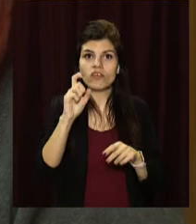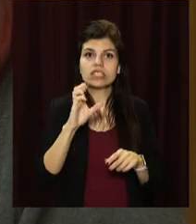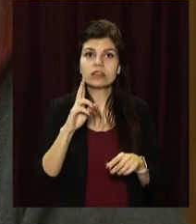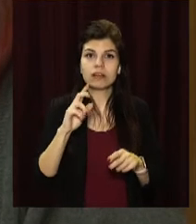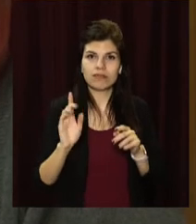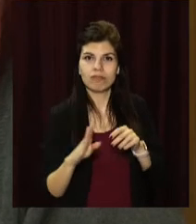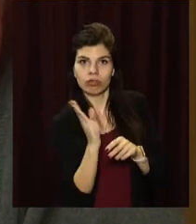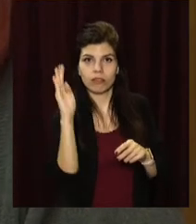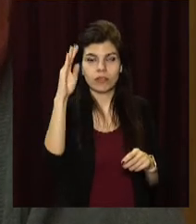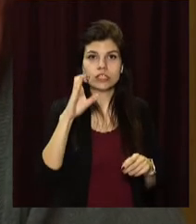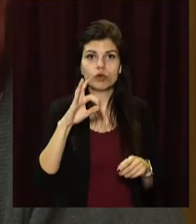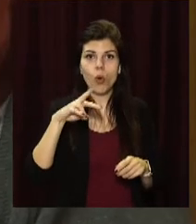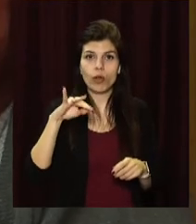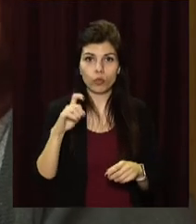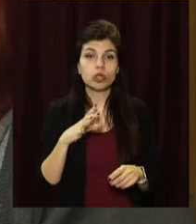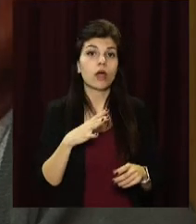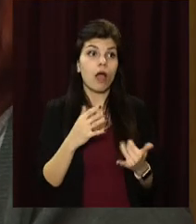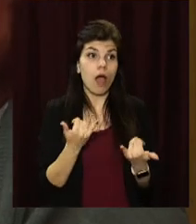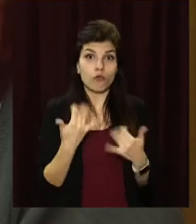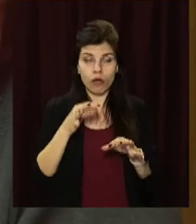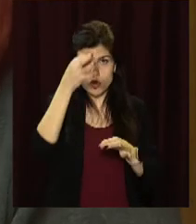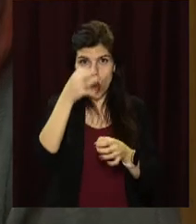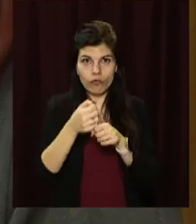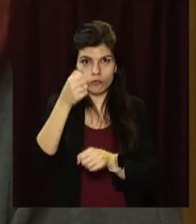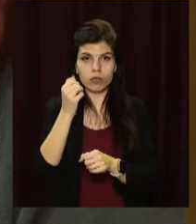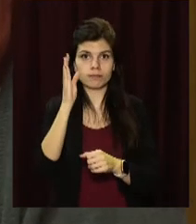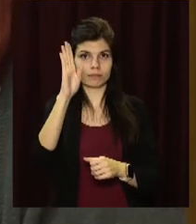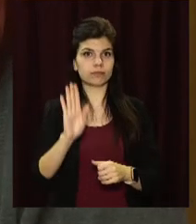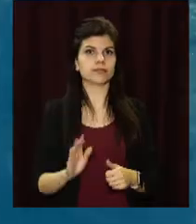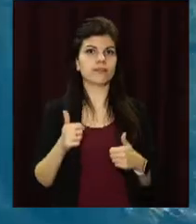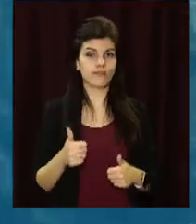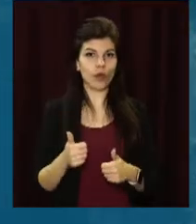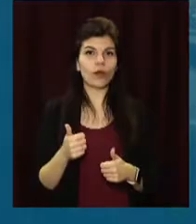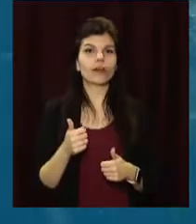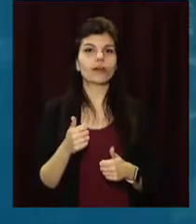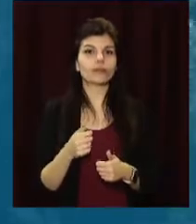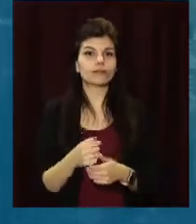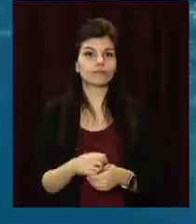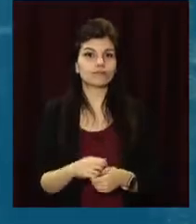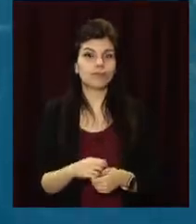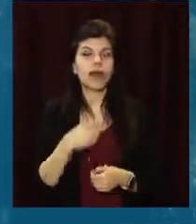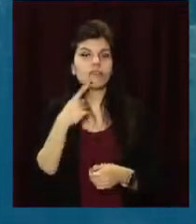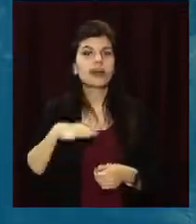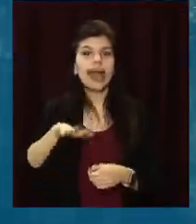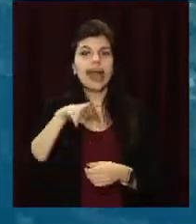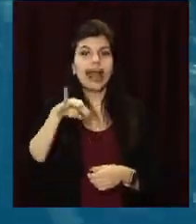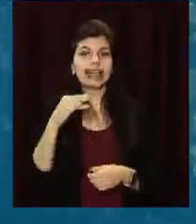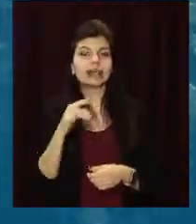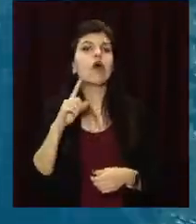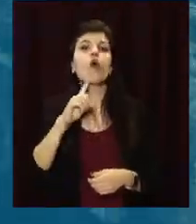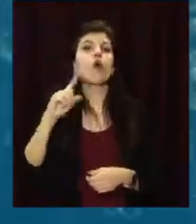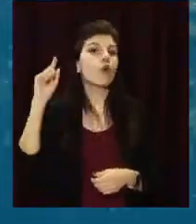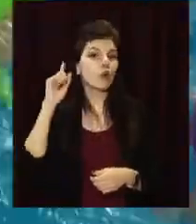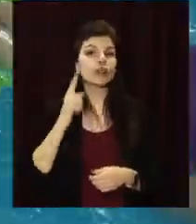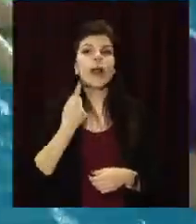майже, почувається дуже класно, осанка в неї відповідна вже. У ліцеї кажуть, торік першачків вони вже не